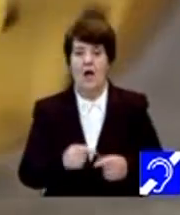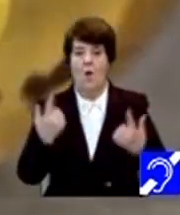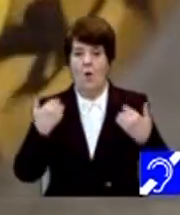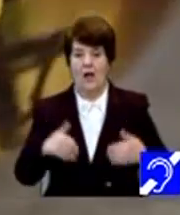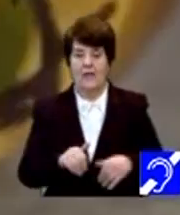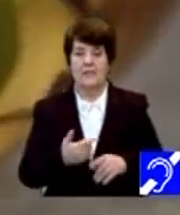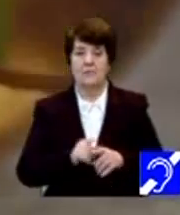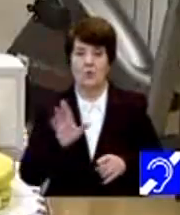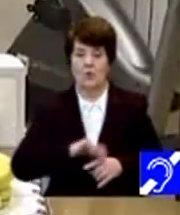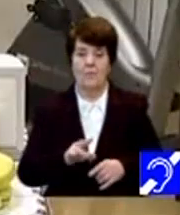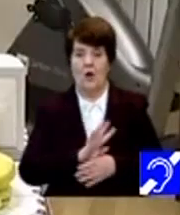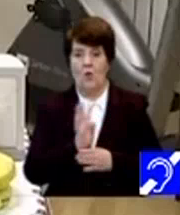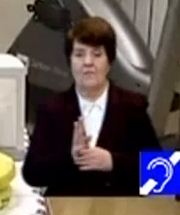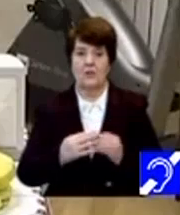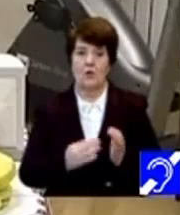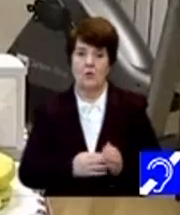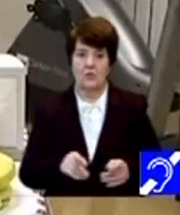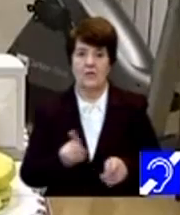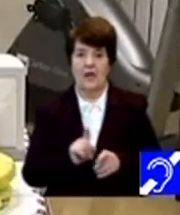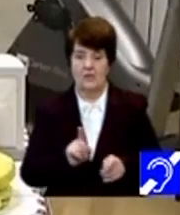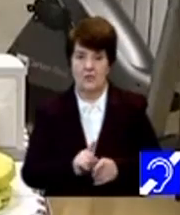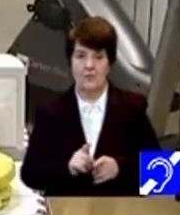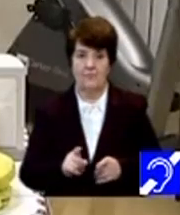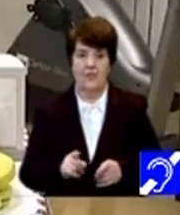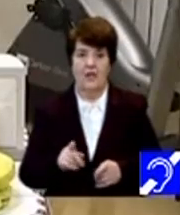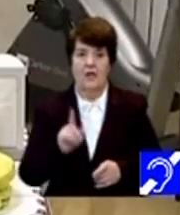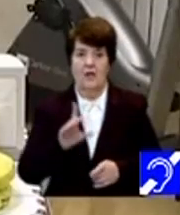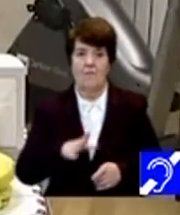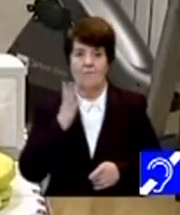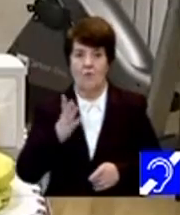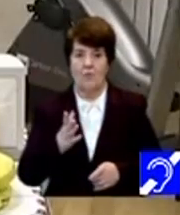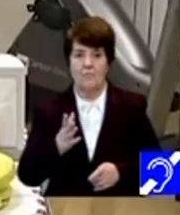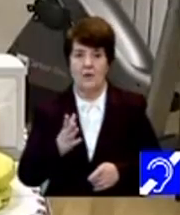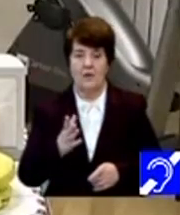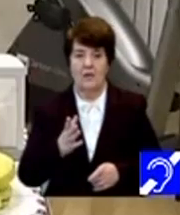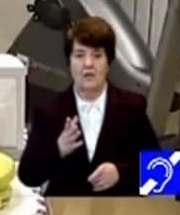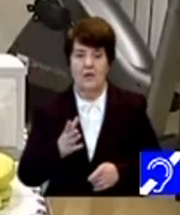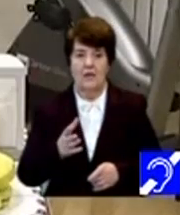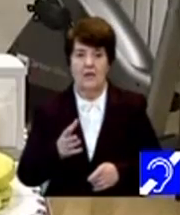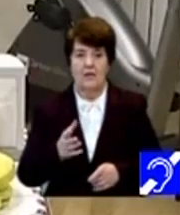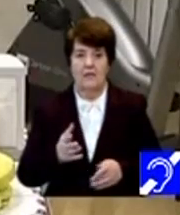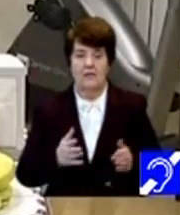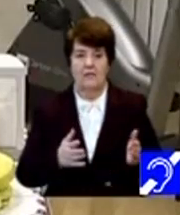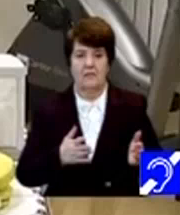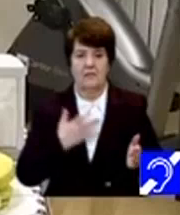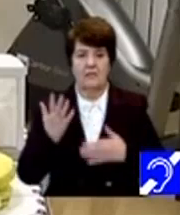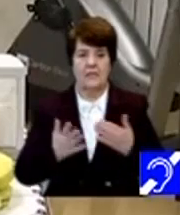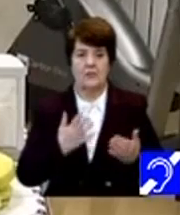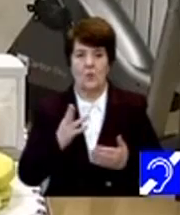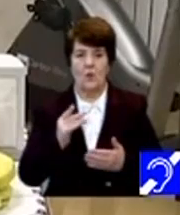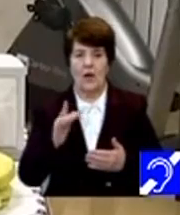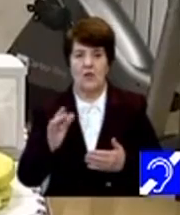recuperarea organismului după COVID-19. La fel vom descuraja toate tipurile de